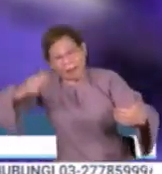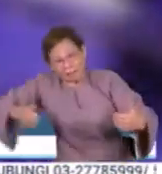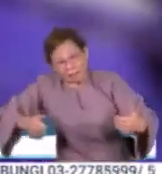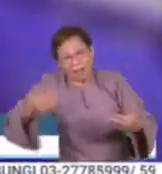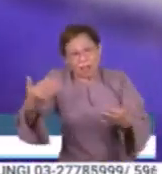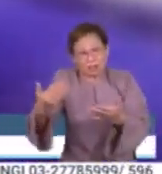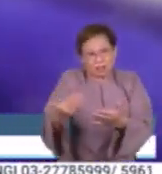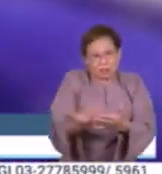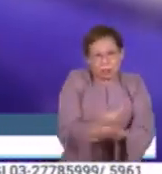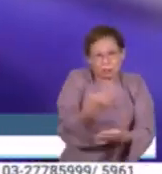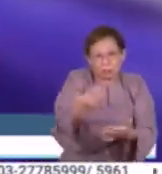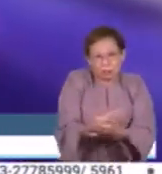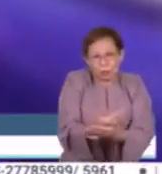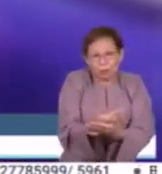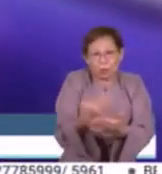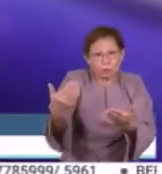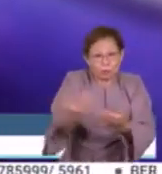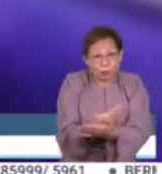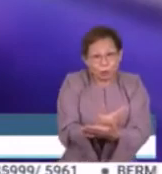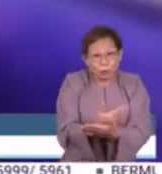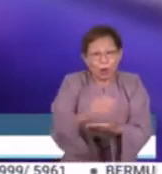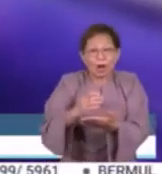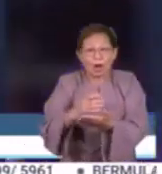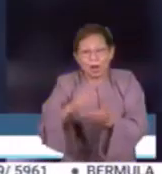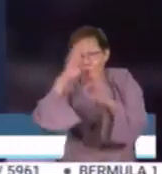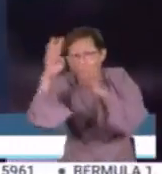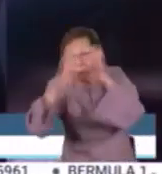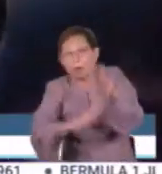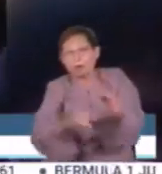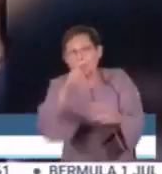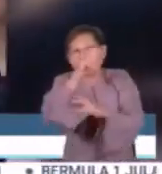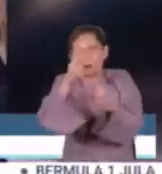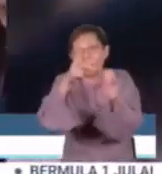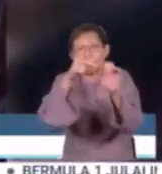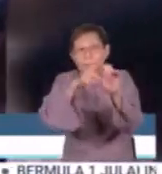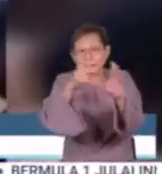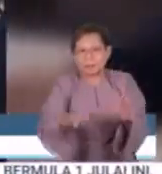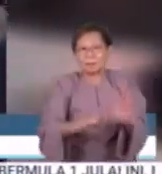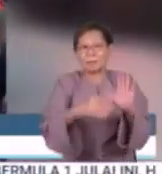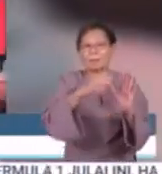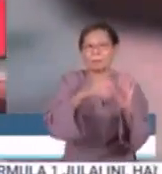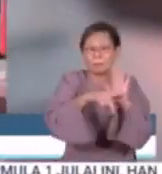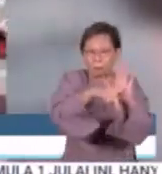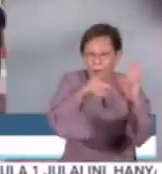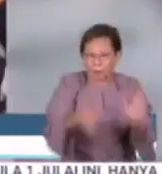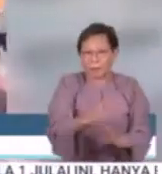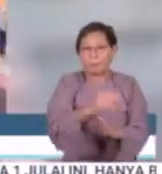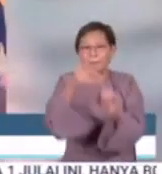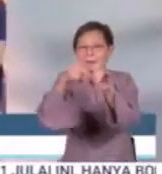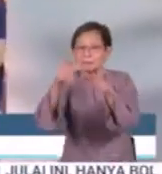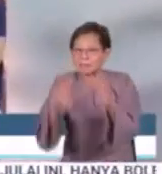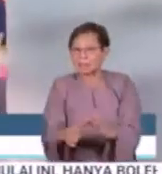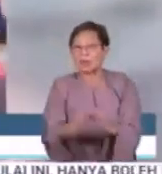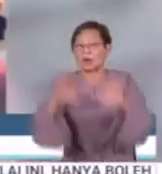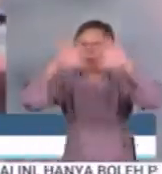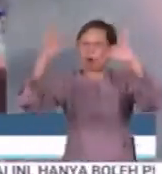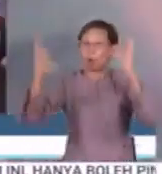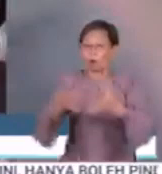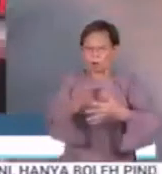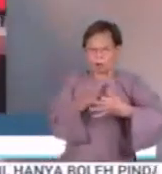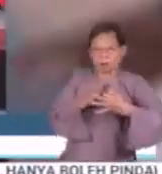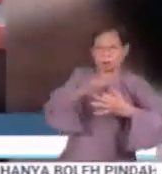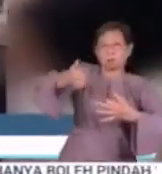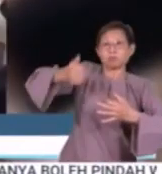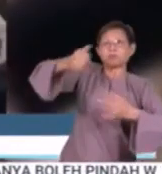Expo Center menyaksikan kira-kira 300 peserta pameran termasuk pemain global Coba berkata Kerjasama adalah